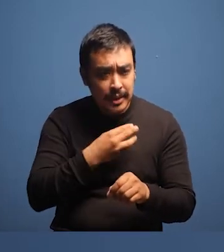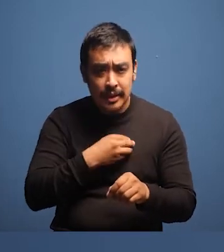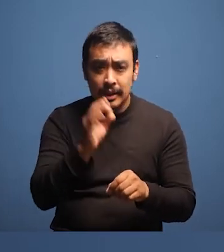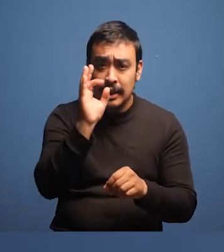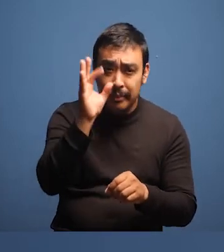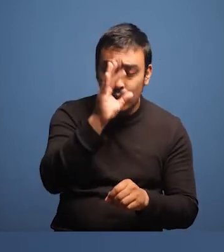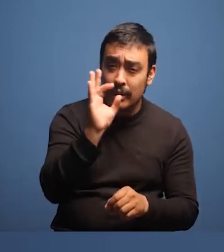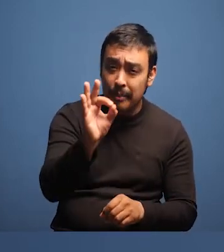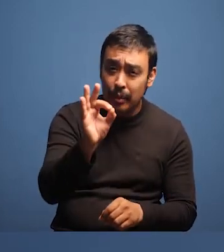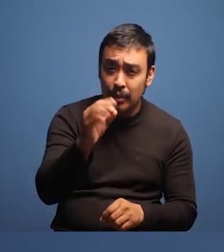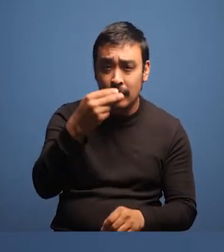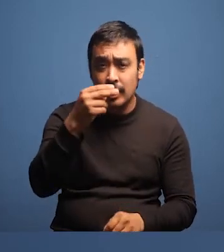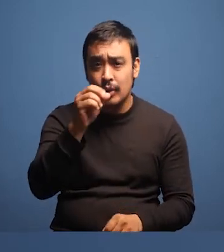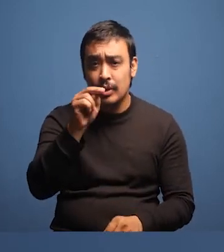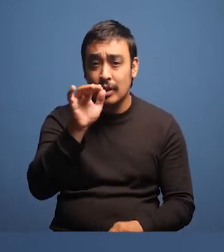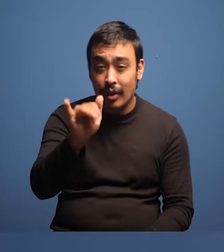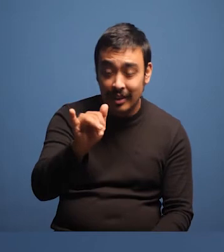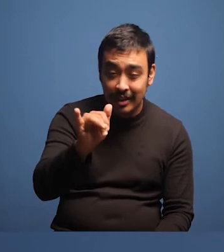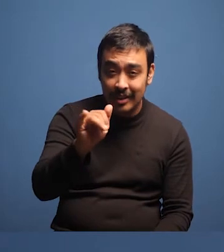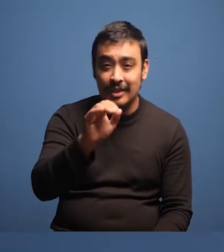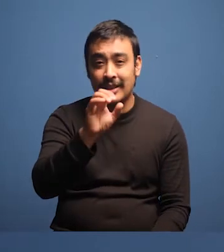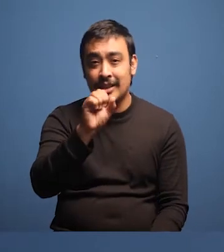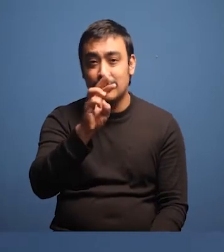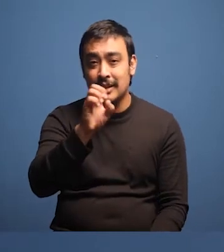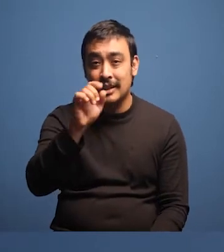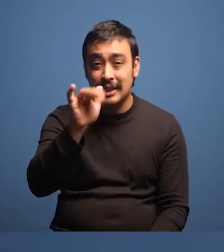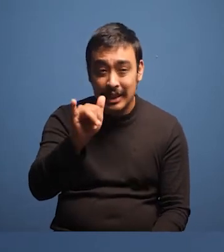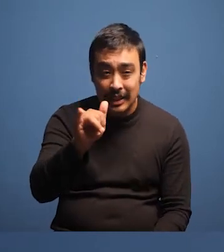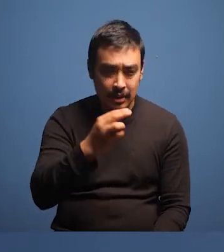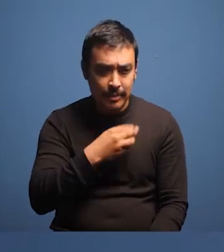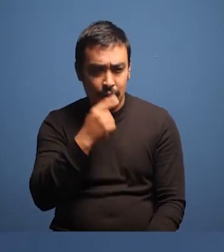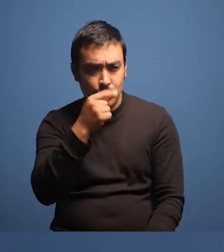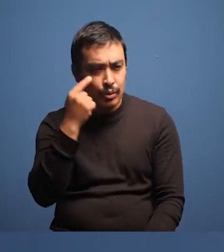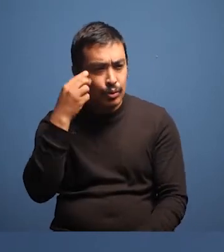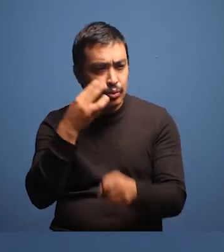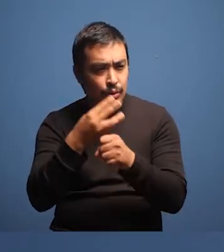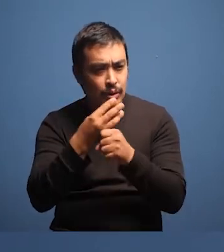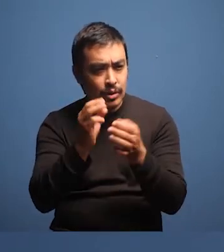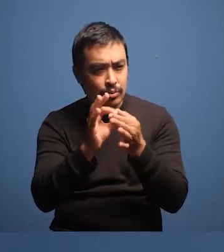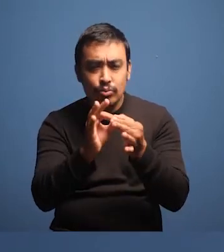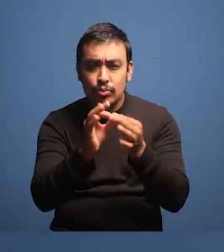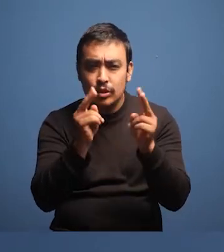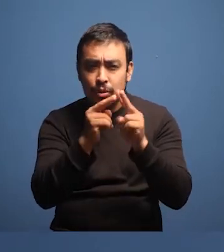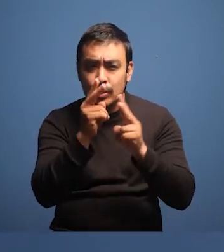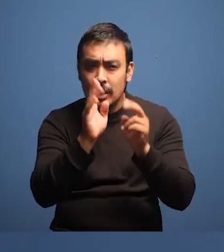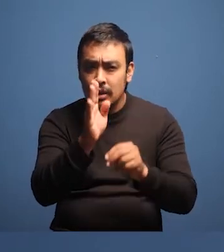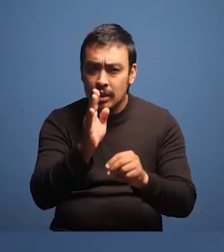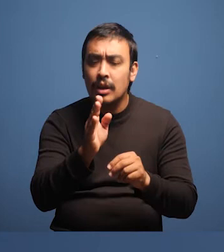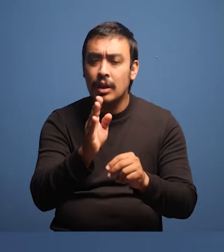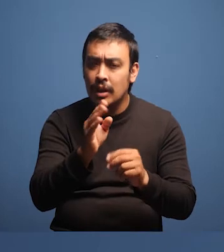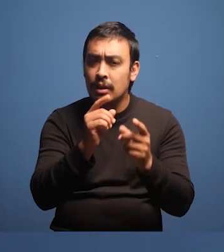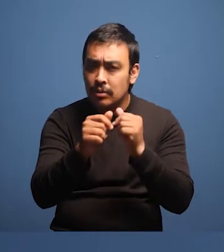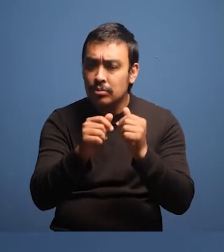भन्दै अपलोड्सहरू गरिरहेको छ भने चाहिँ त्यो मान्छेको हो के उद्देश्यले हजुरसँग कनेक्ट भइरहेछ भनेर चाहिँ बल्ल उहाँहरूसँग चाहिँ